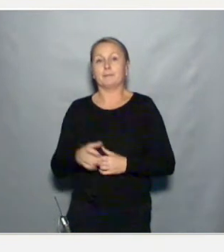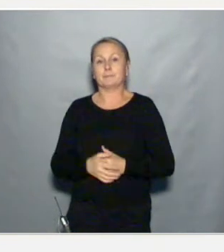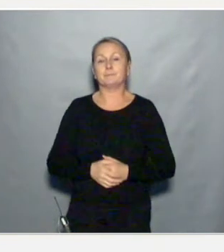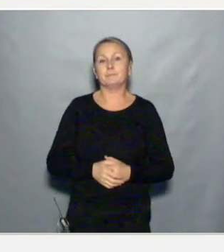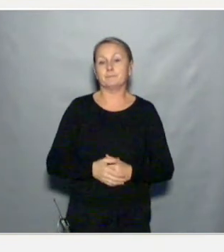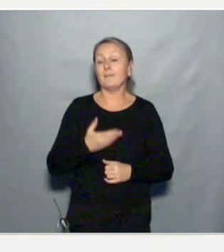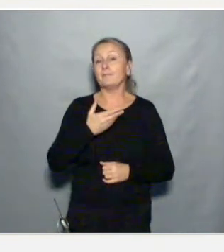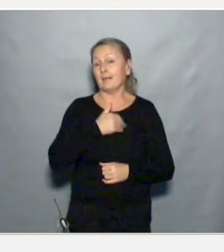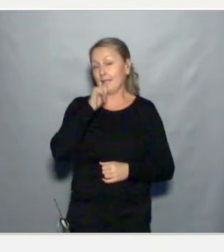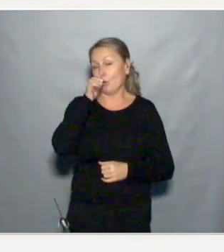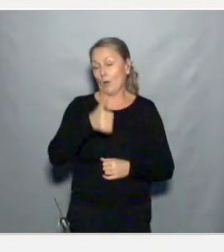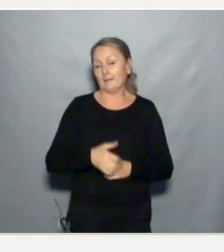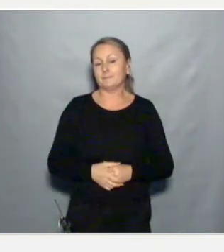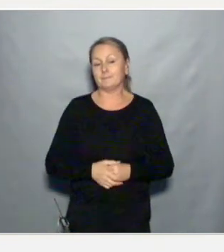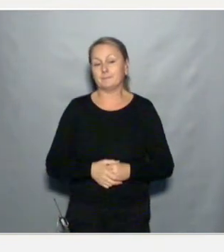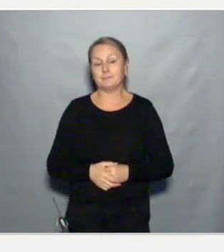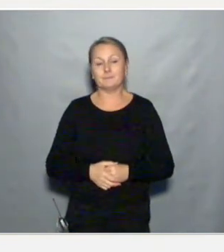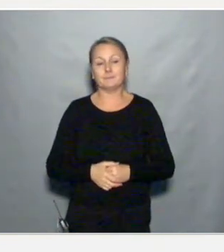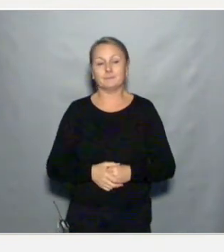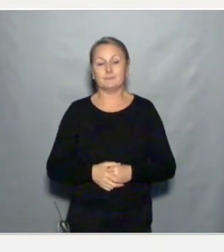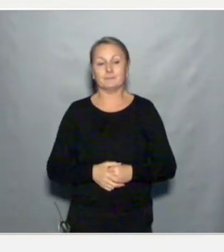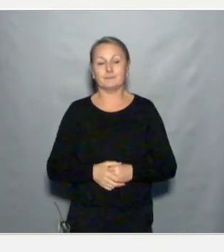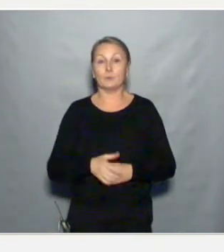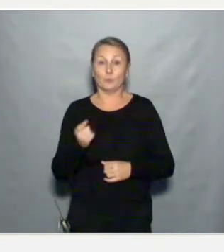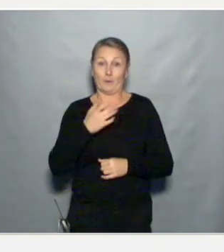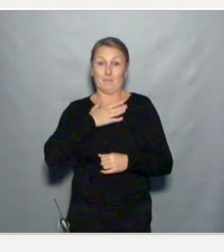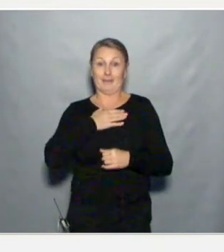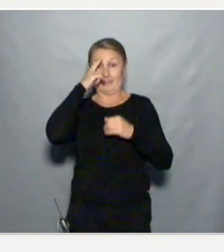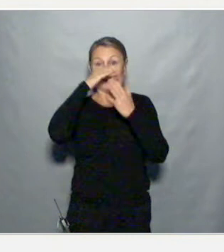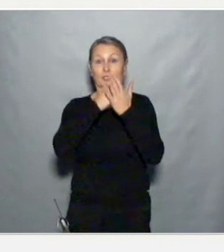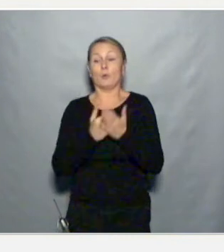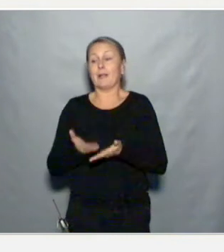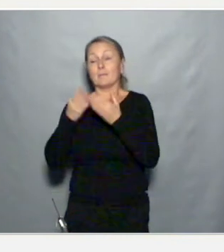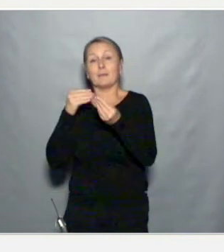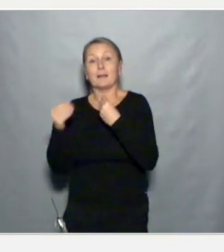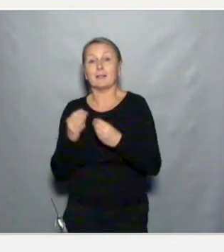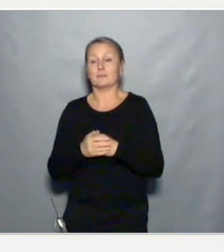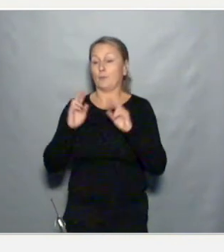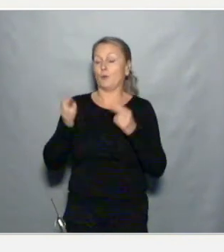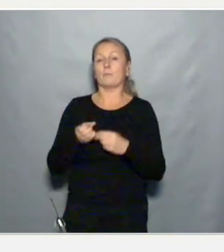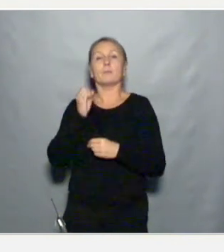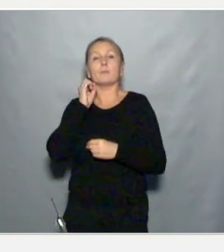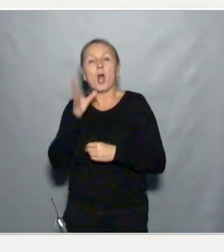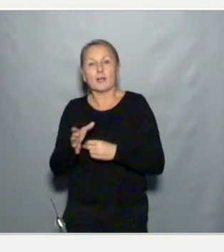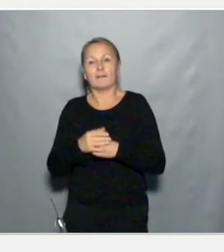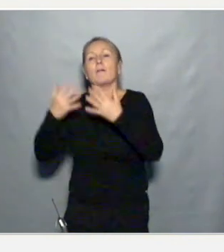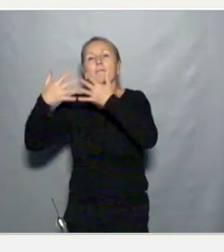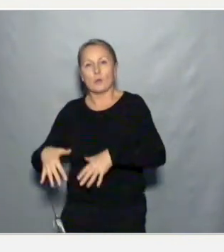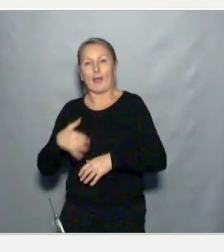superkul. Här är några av mina strategier och hjälpmedel som jag använder på daglig basis bara för att funka.